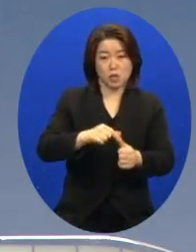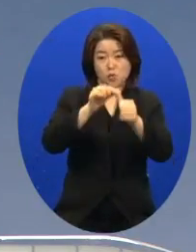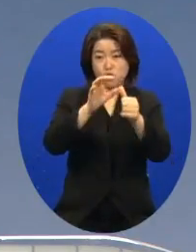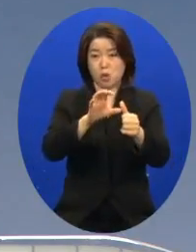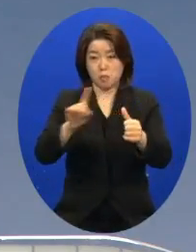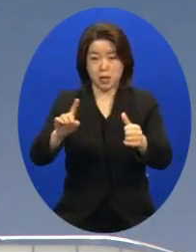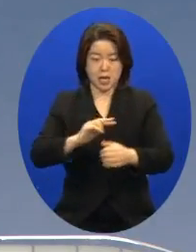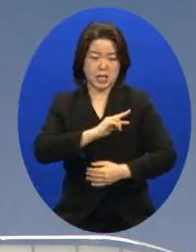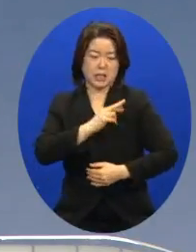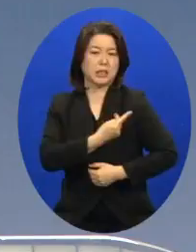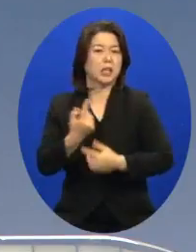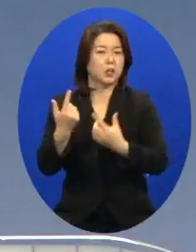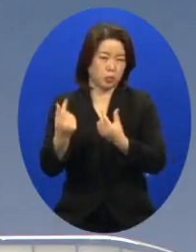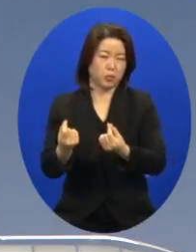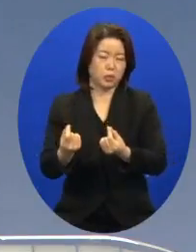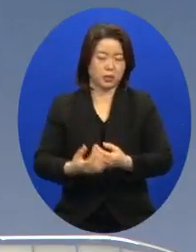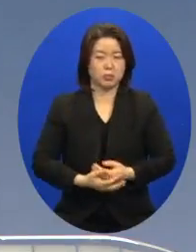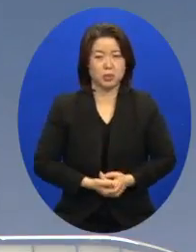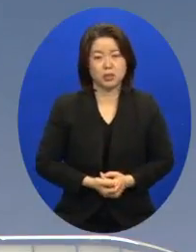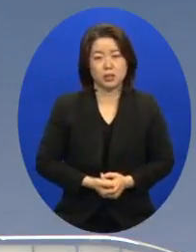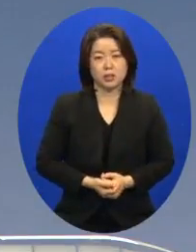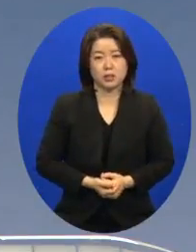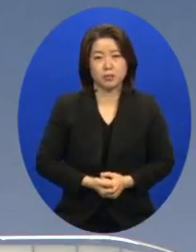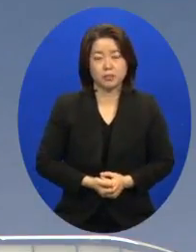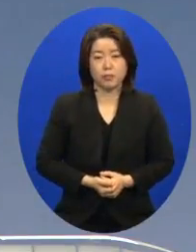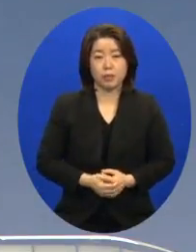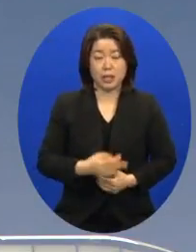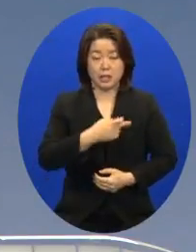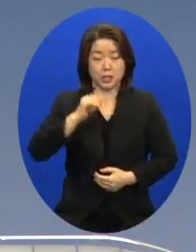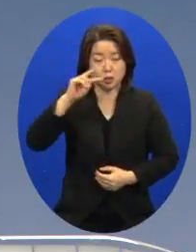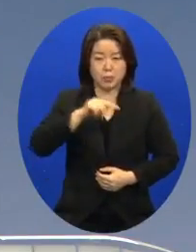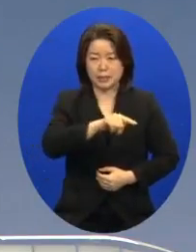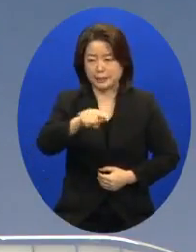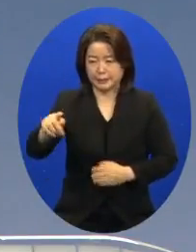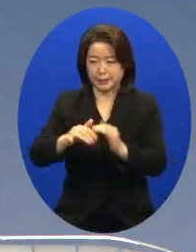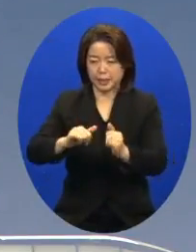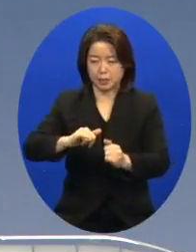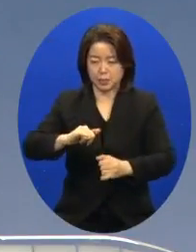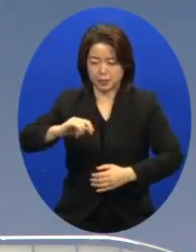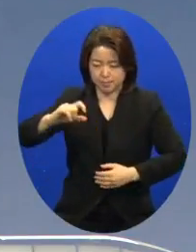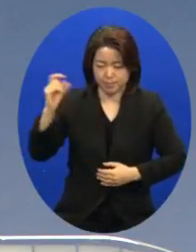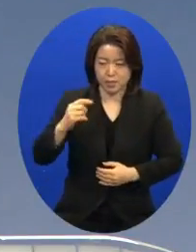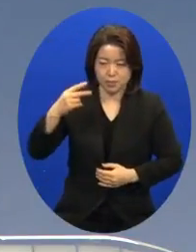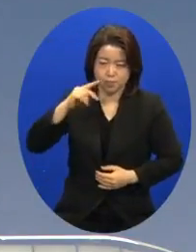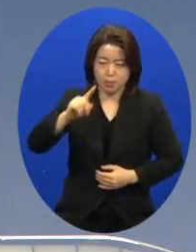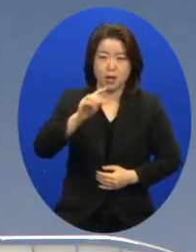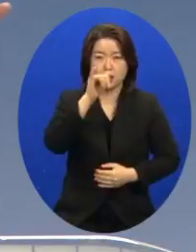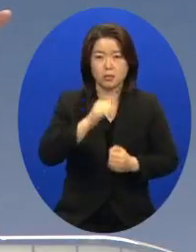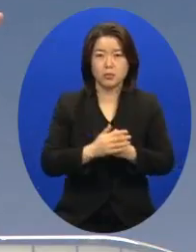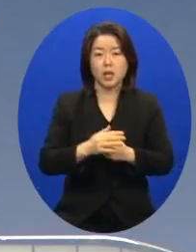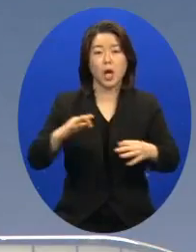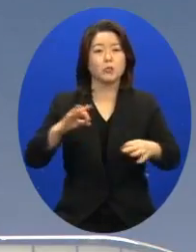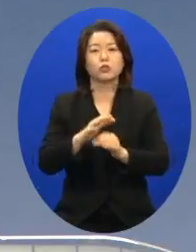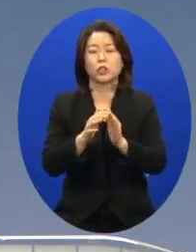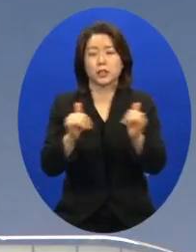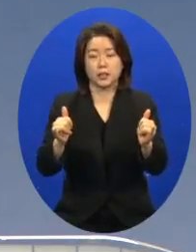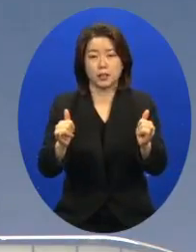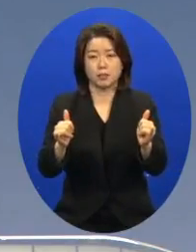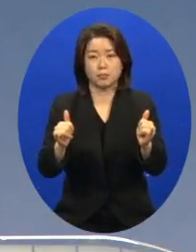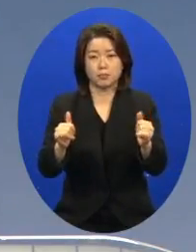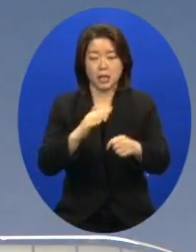들과 같은 거죠 사도 바울은 그들에게 단호하게 말합니다 불의를 향하는 사람들